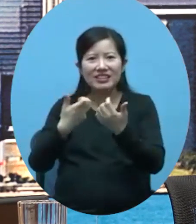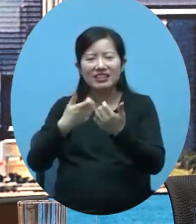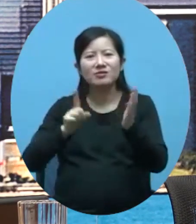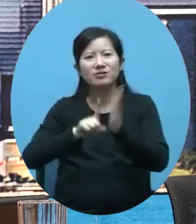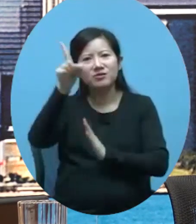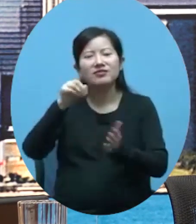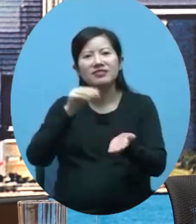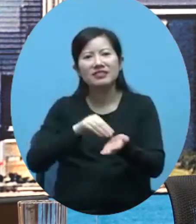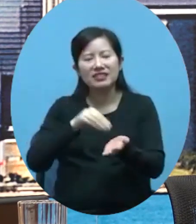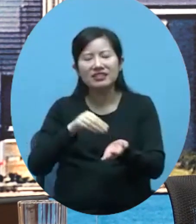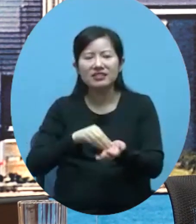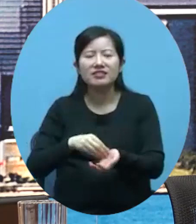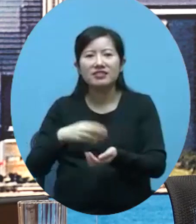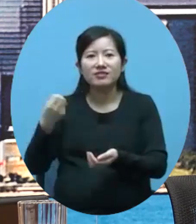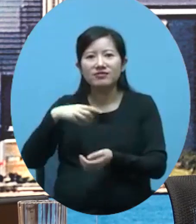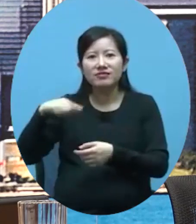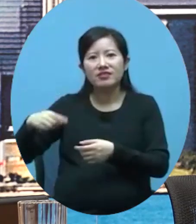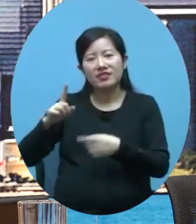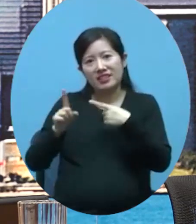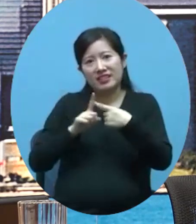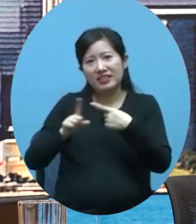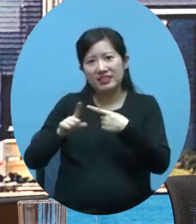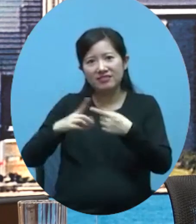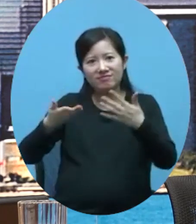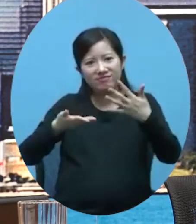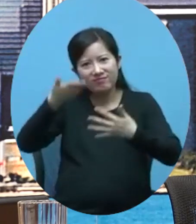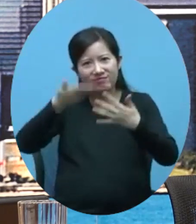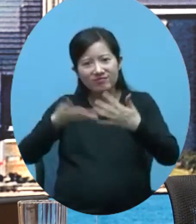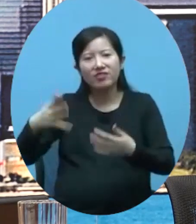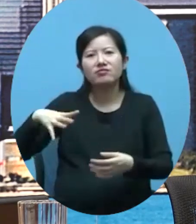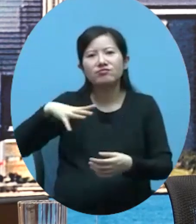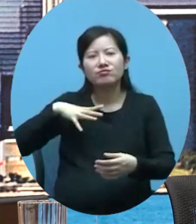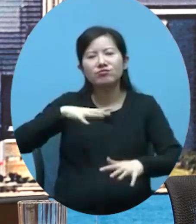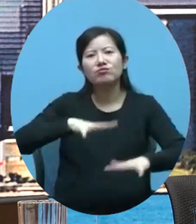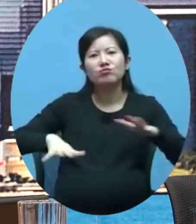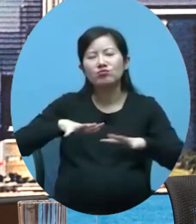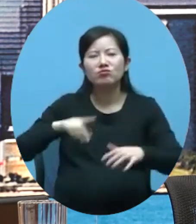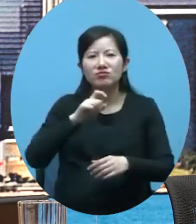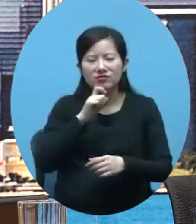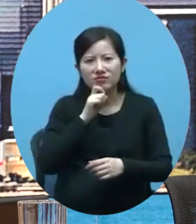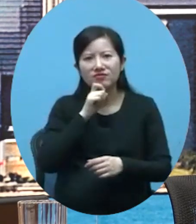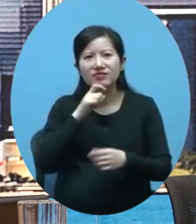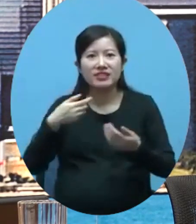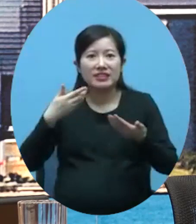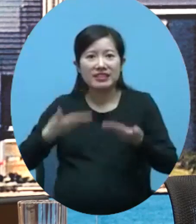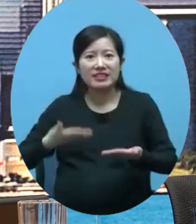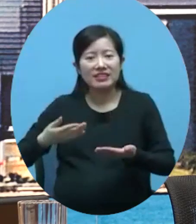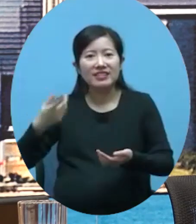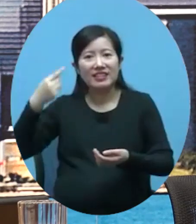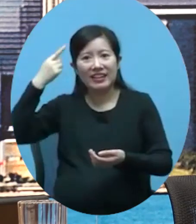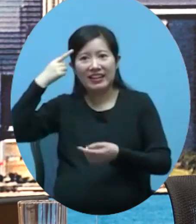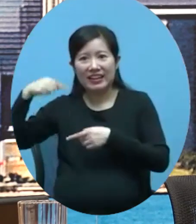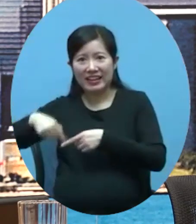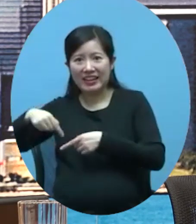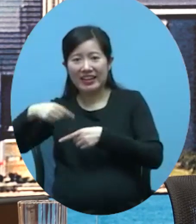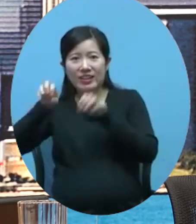程度呢都會按著它的風險程度去做調整或者是適當的配合所以在這個時候呢我們就沒有決定要公開那些